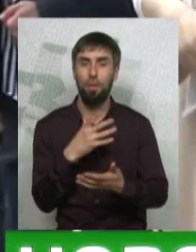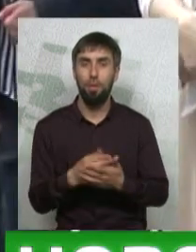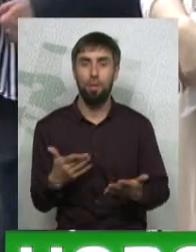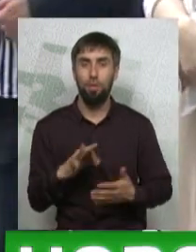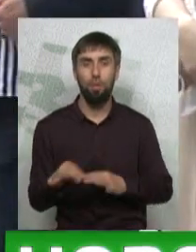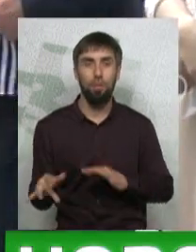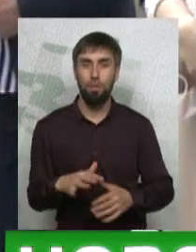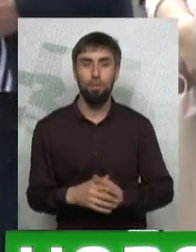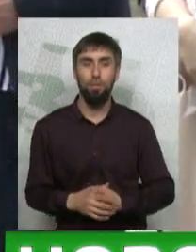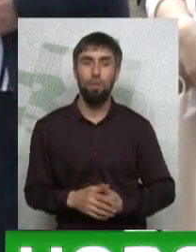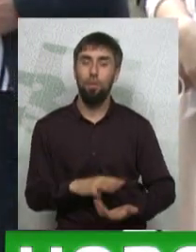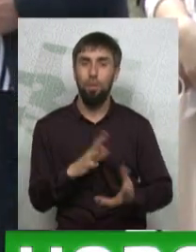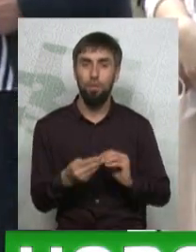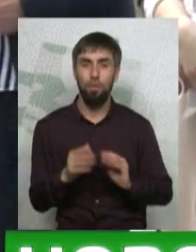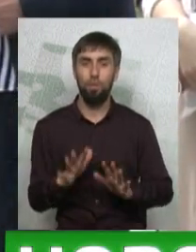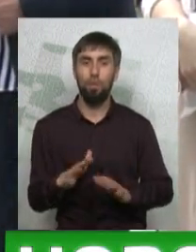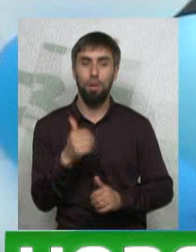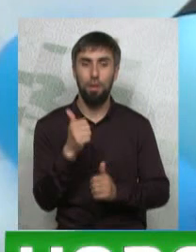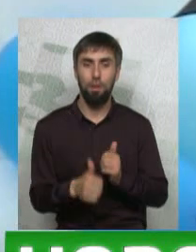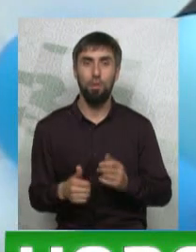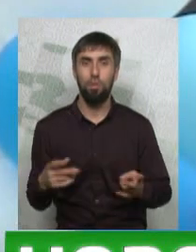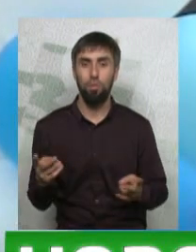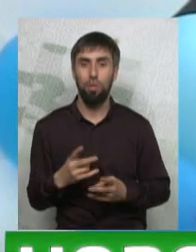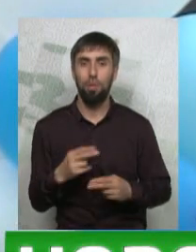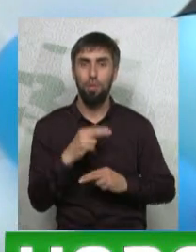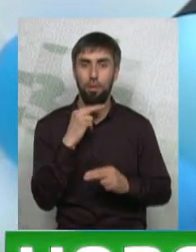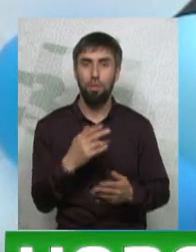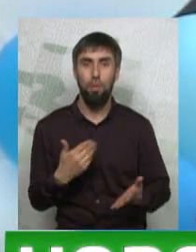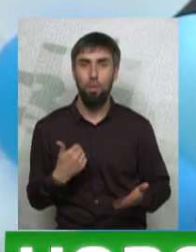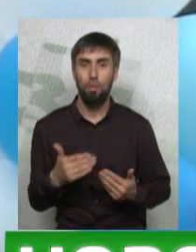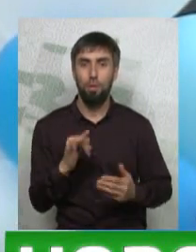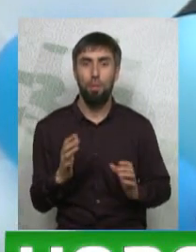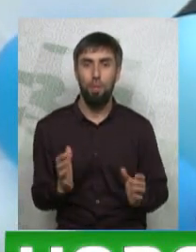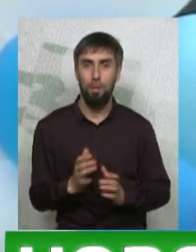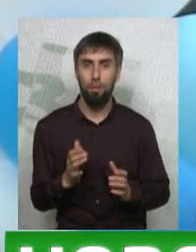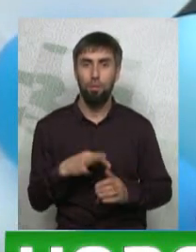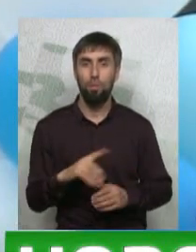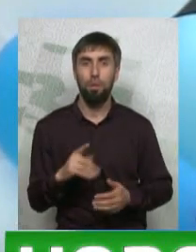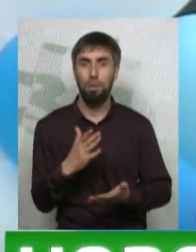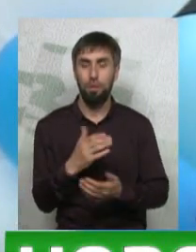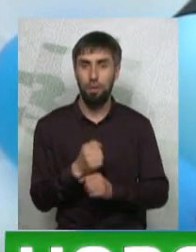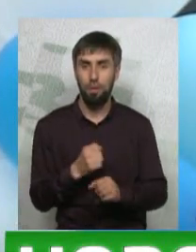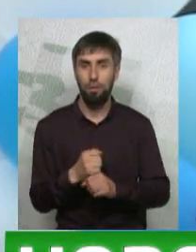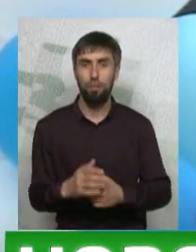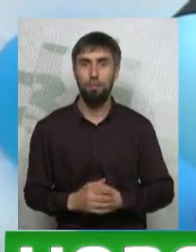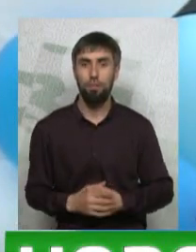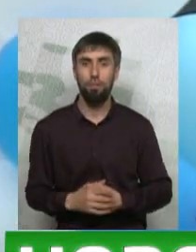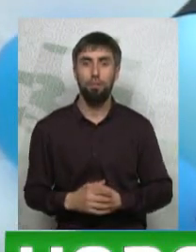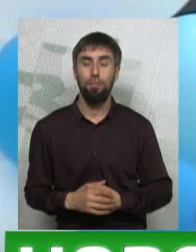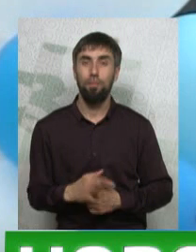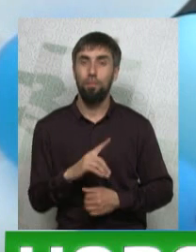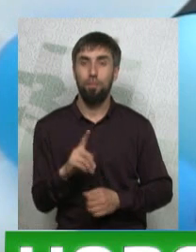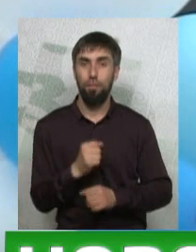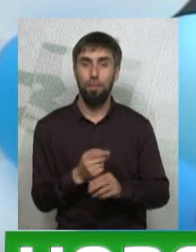какие-то мероприятия общие. Только каждый должен внимательно относиться и беречь то, что сделано. То,